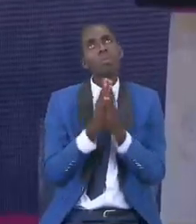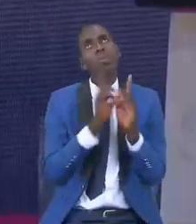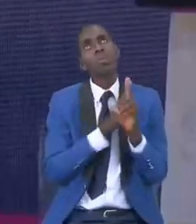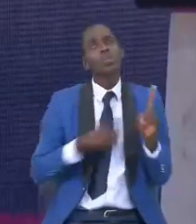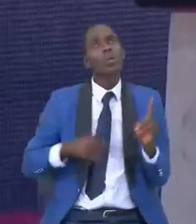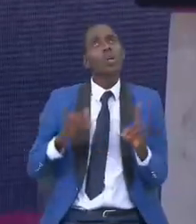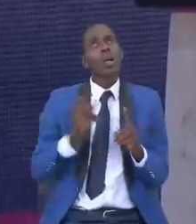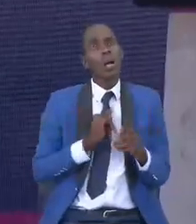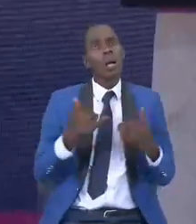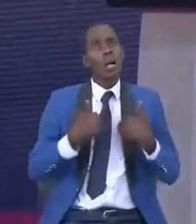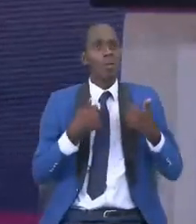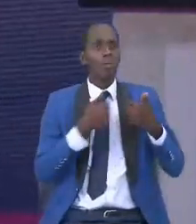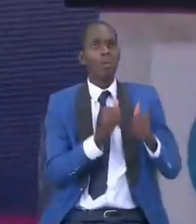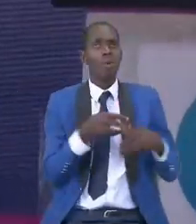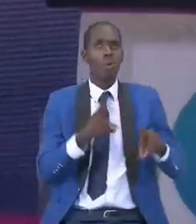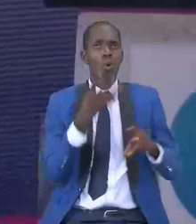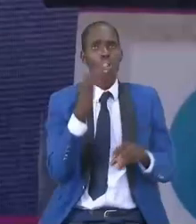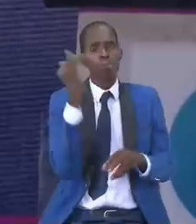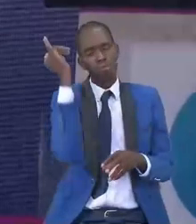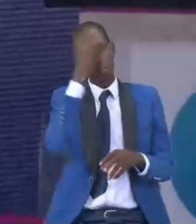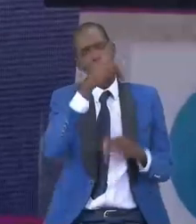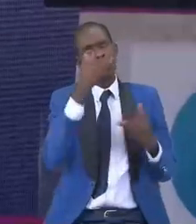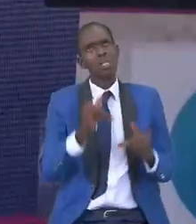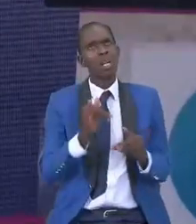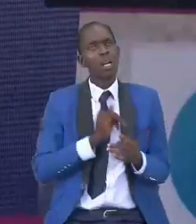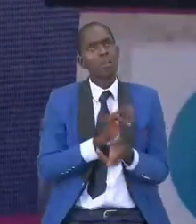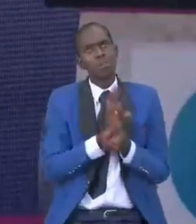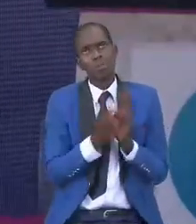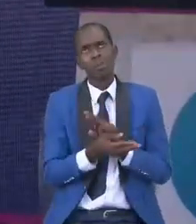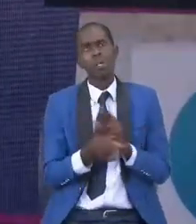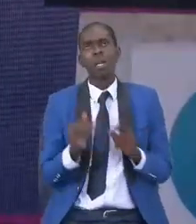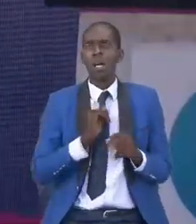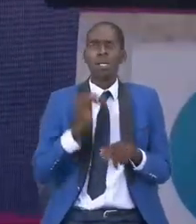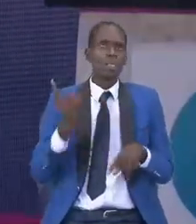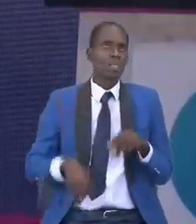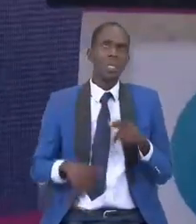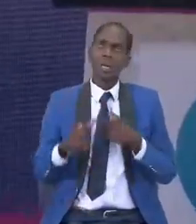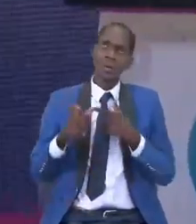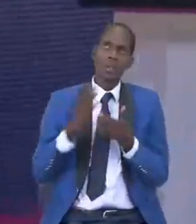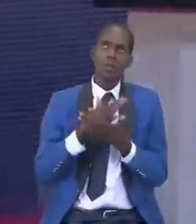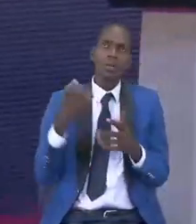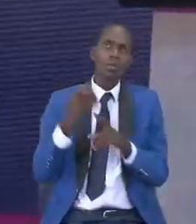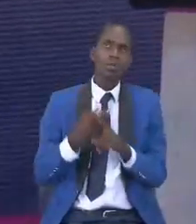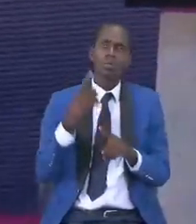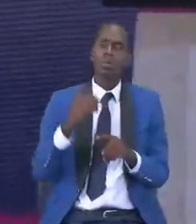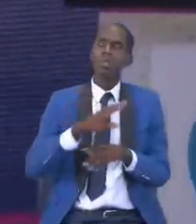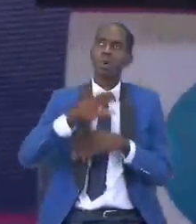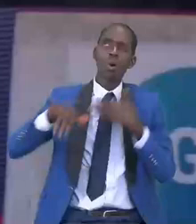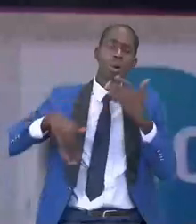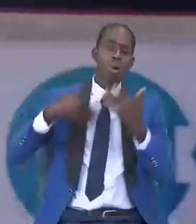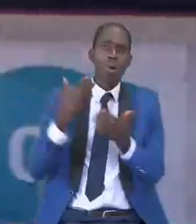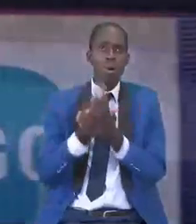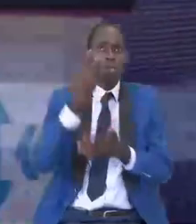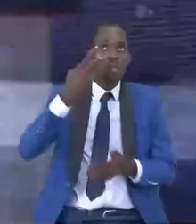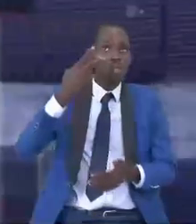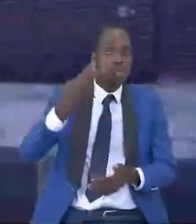serai sage et je ne vais pas fuir l'omniprésent qui est partout, qui peut me voir à tout moment